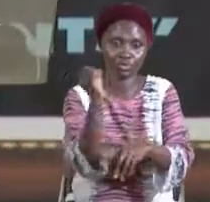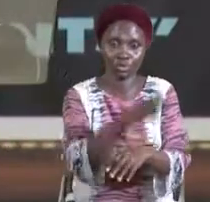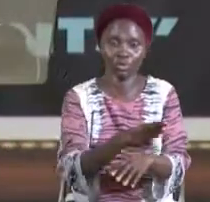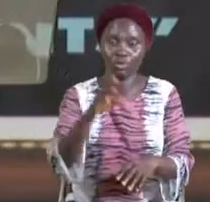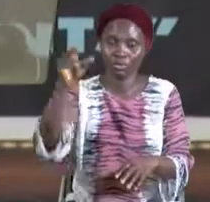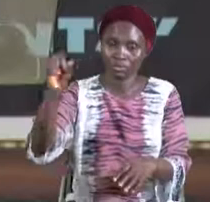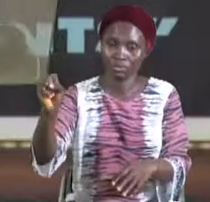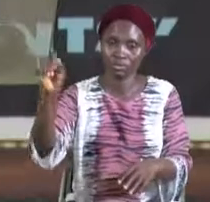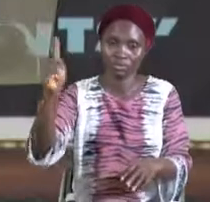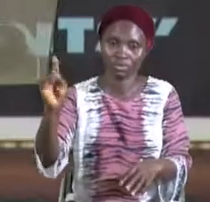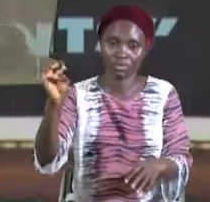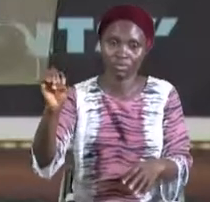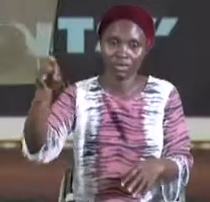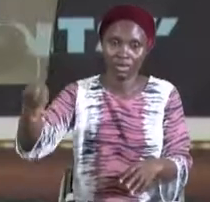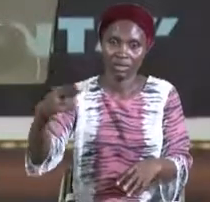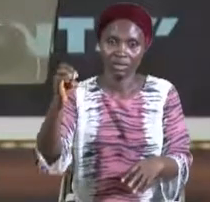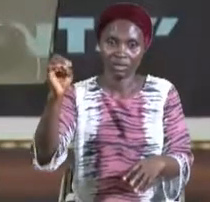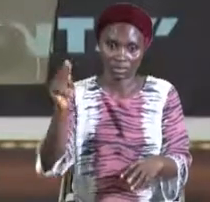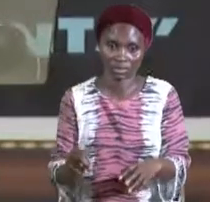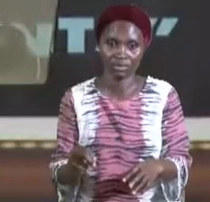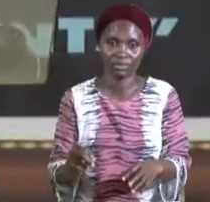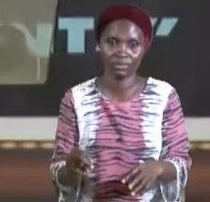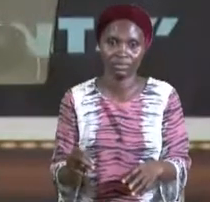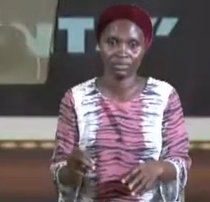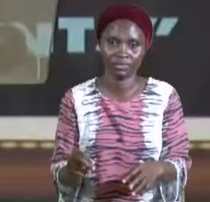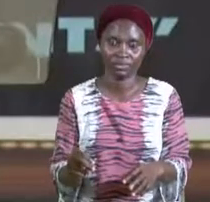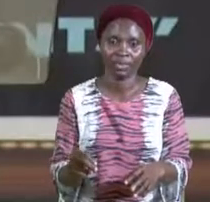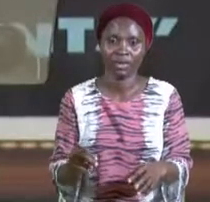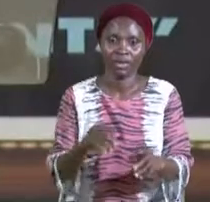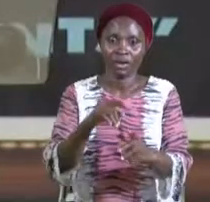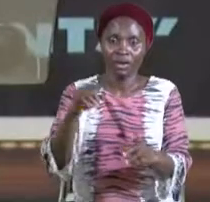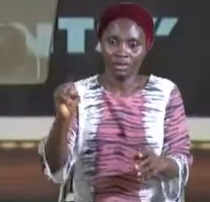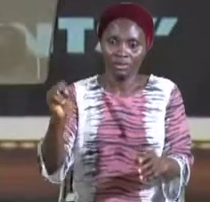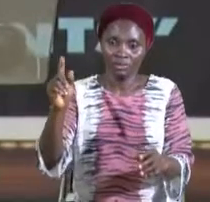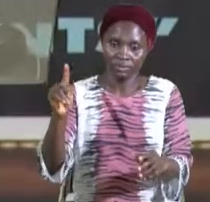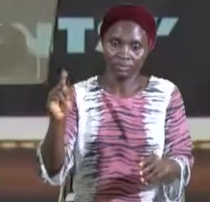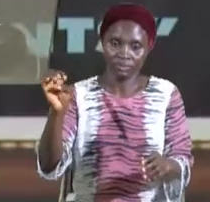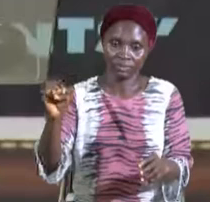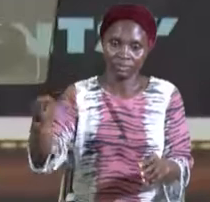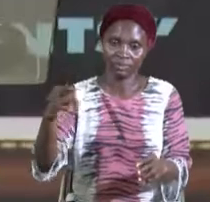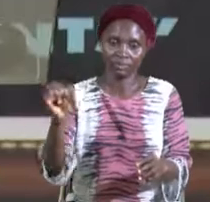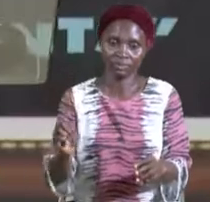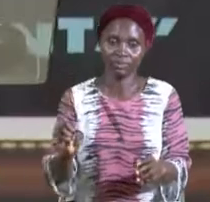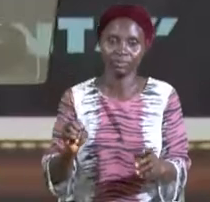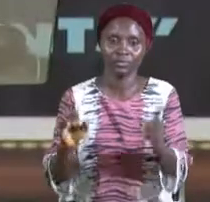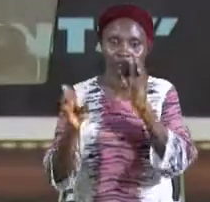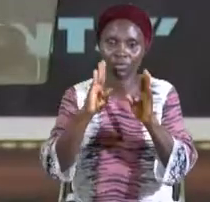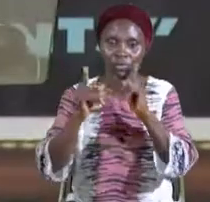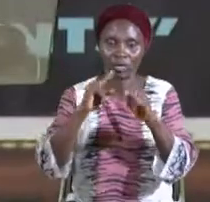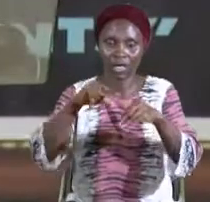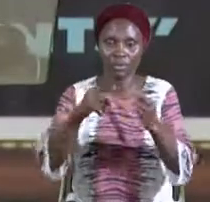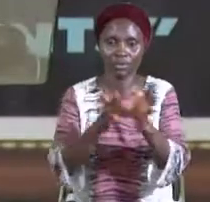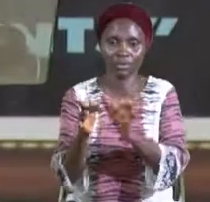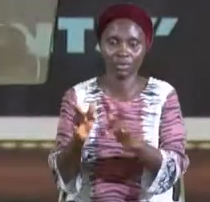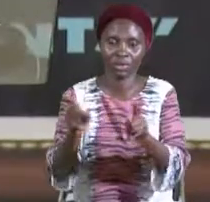base qu'Étienne a parlé de Jésus comme le Fils de Dieu et comme étant le seul sauveur. Voyez ceci, quelque